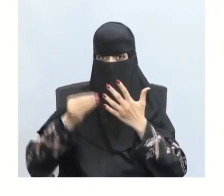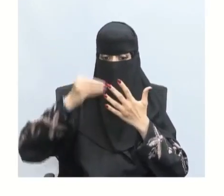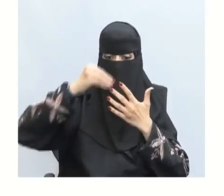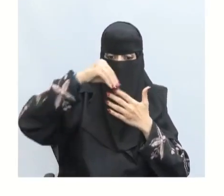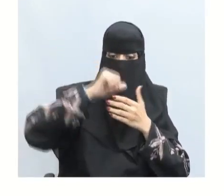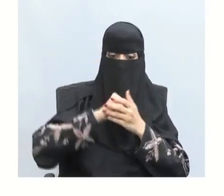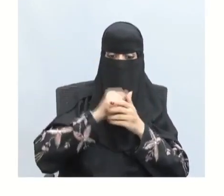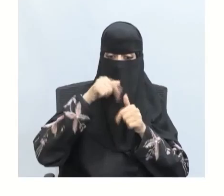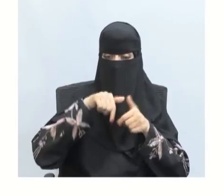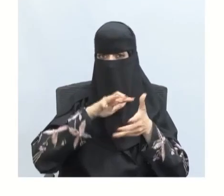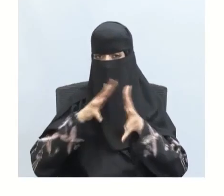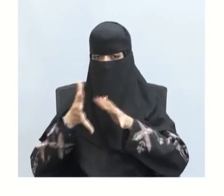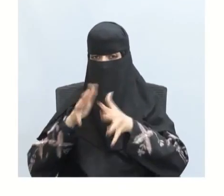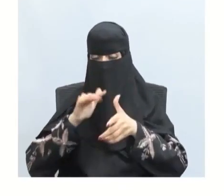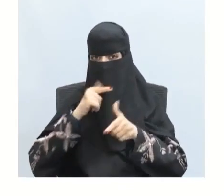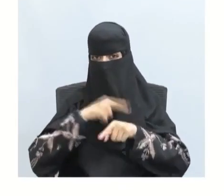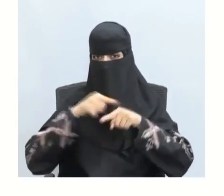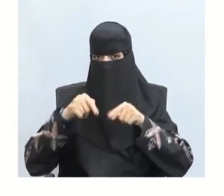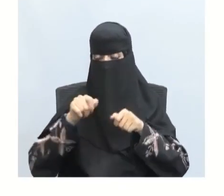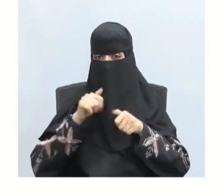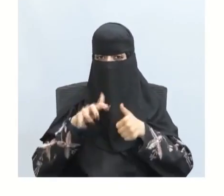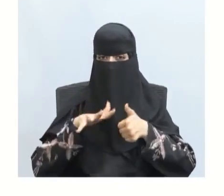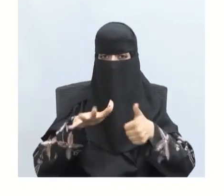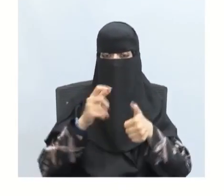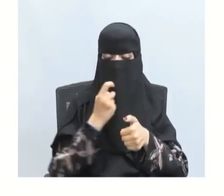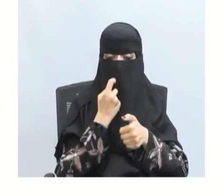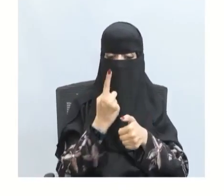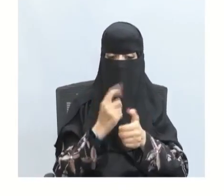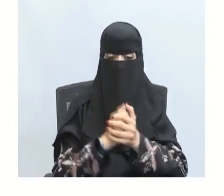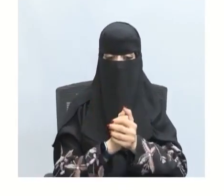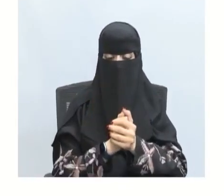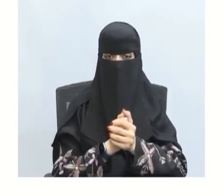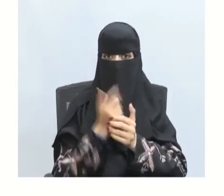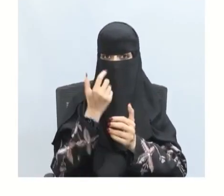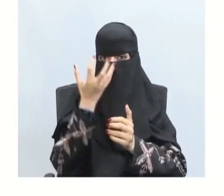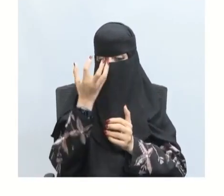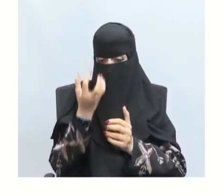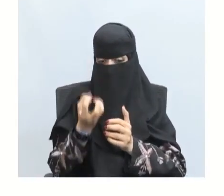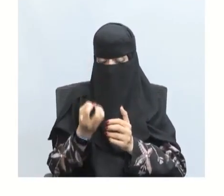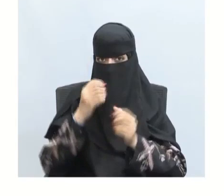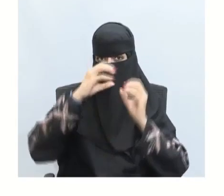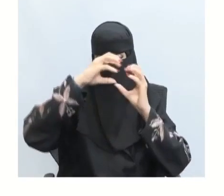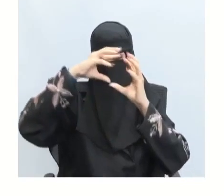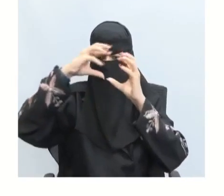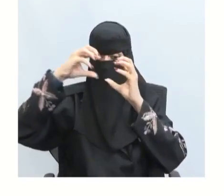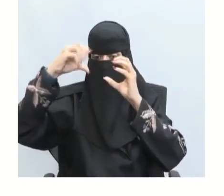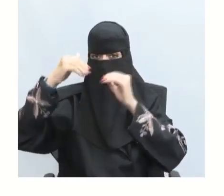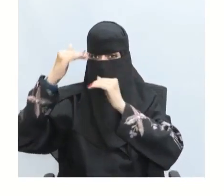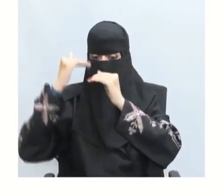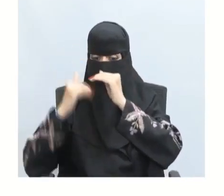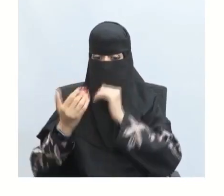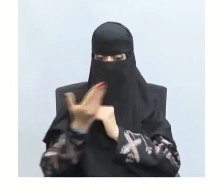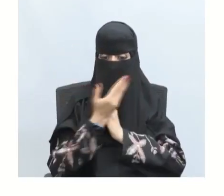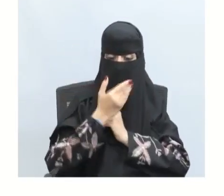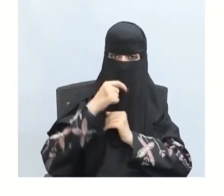مراحل تمتد لملايين السنين حيث تنكمش السحابه تحت